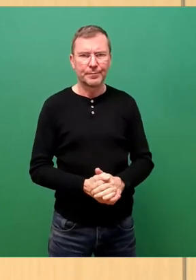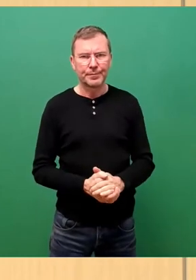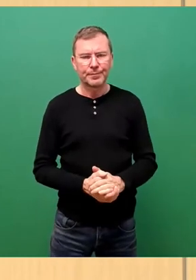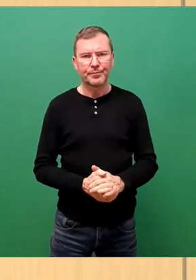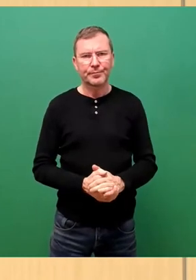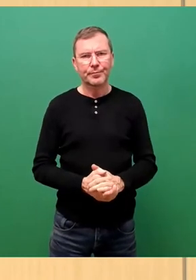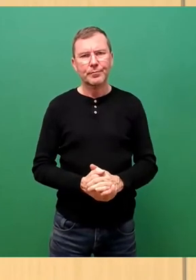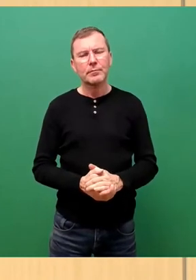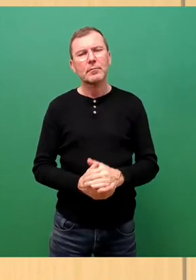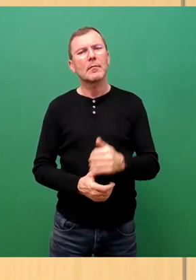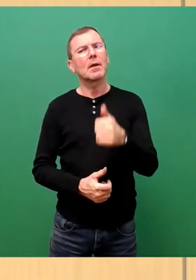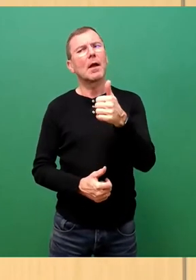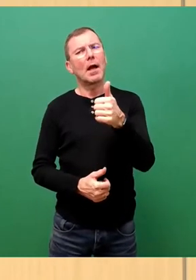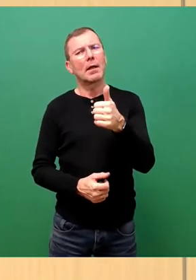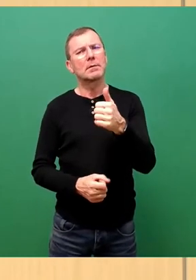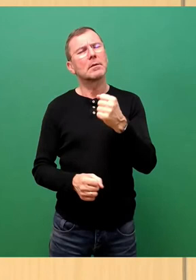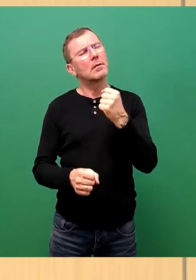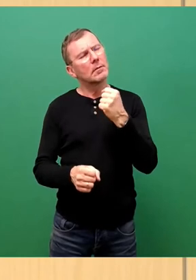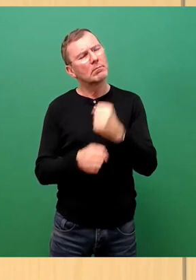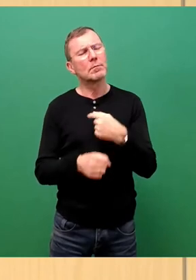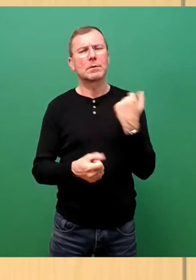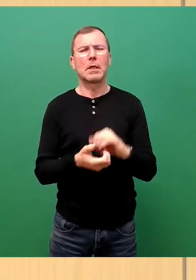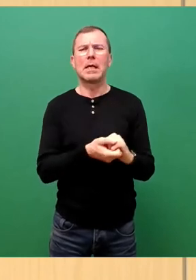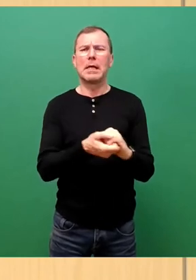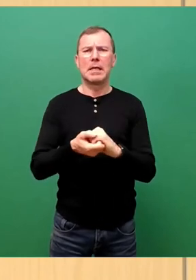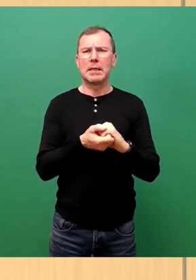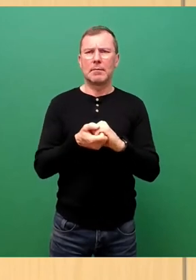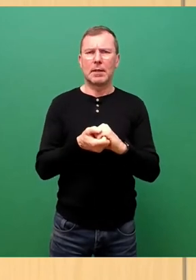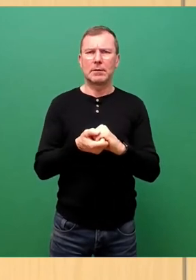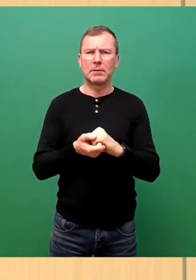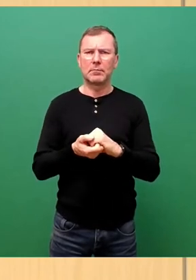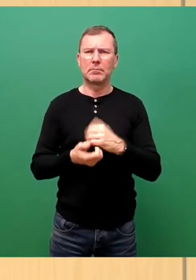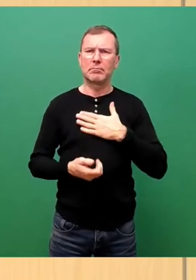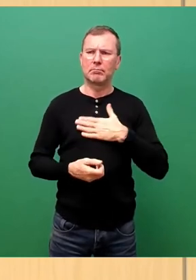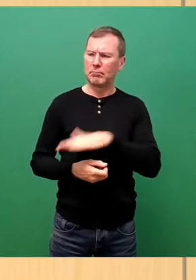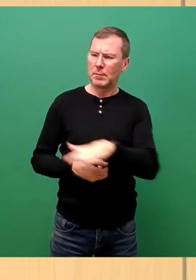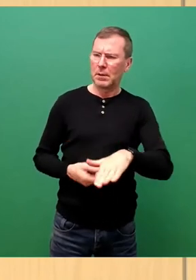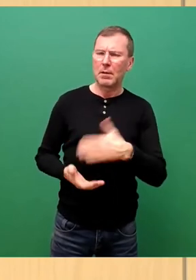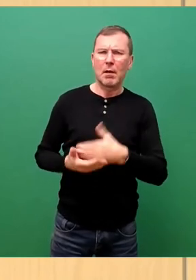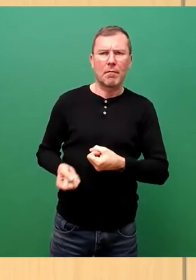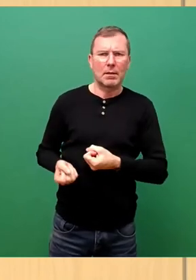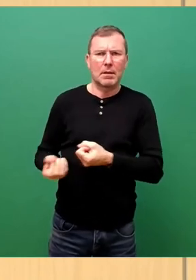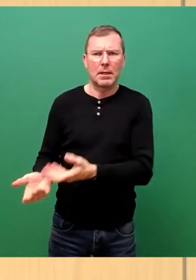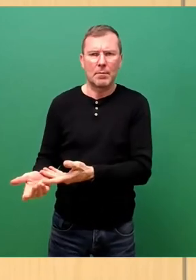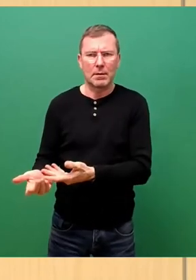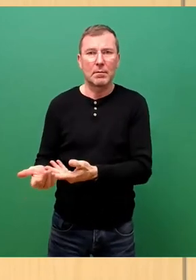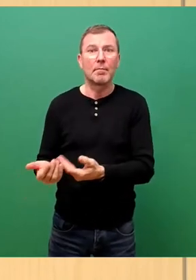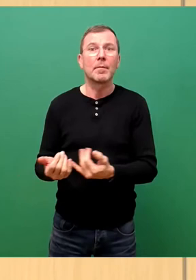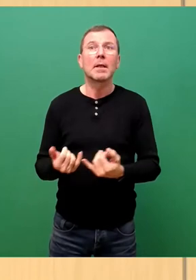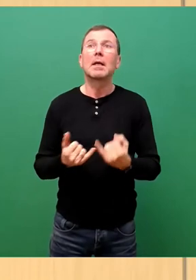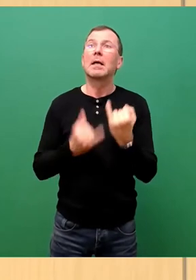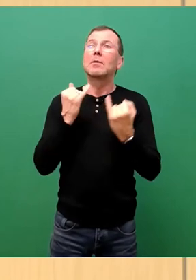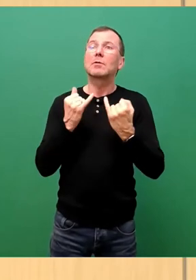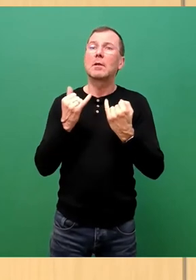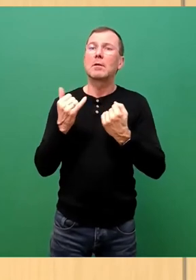Denn eines wollen und müssen wir gemeinsam an unsere Kinder weitergeben. Die industrielle Vernichtung von Millionen